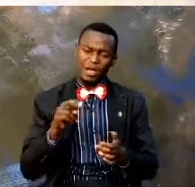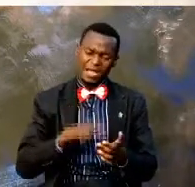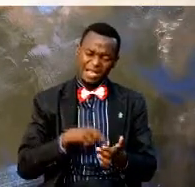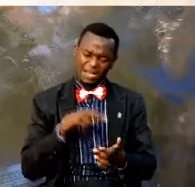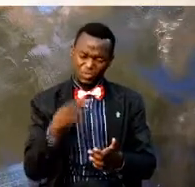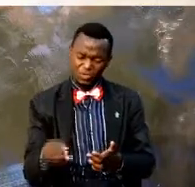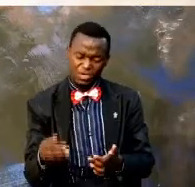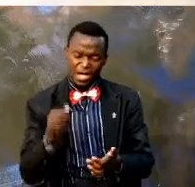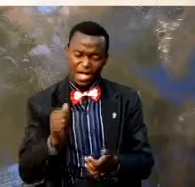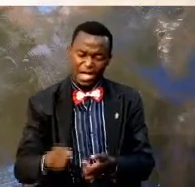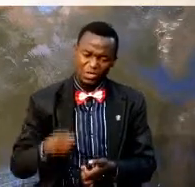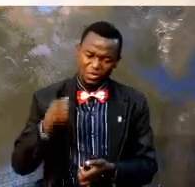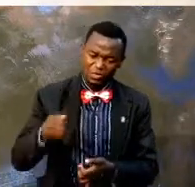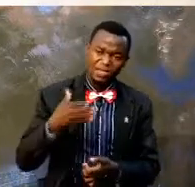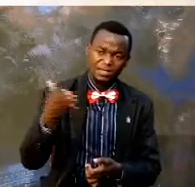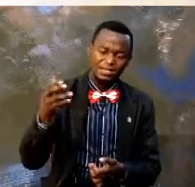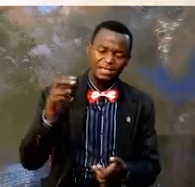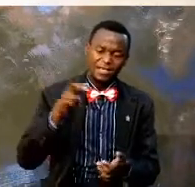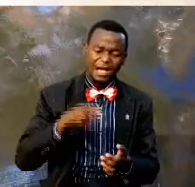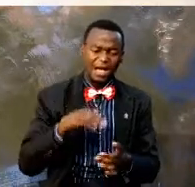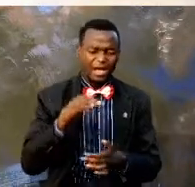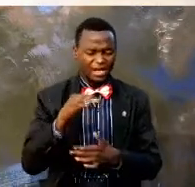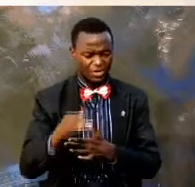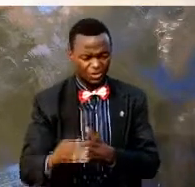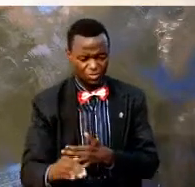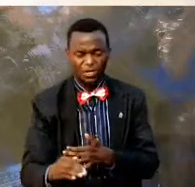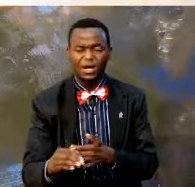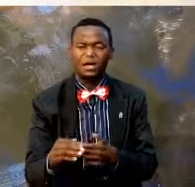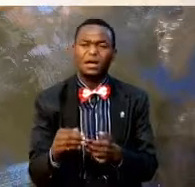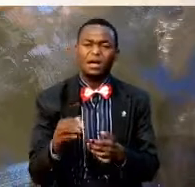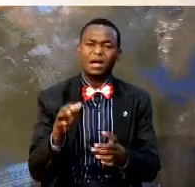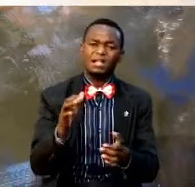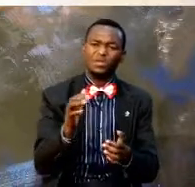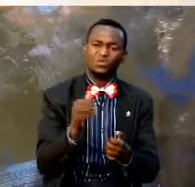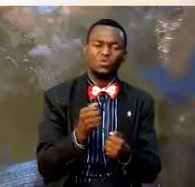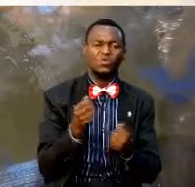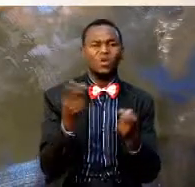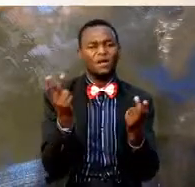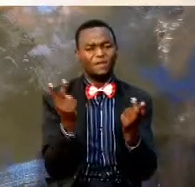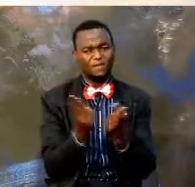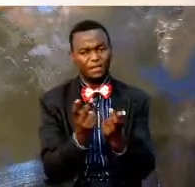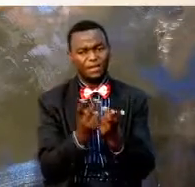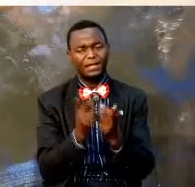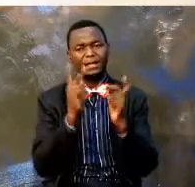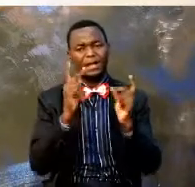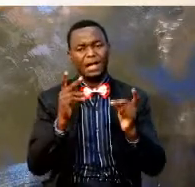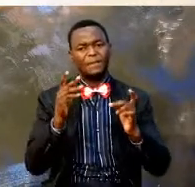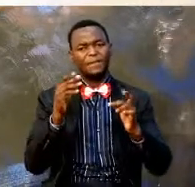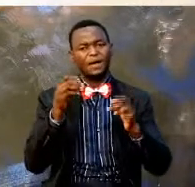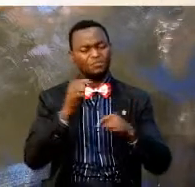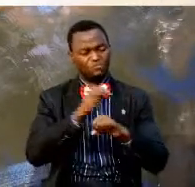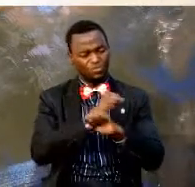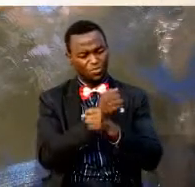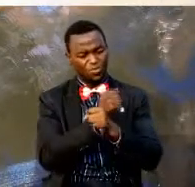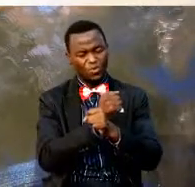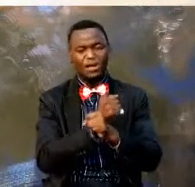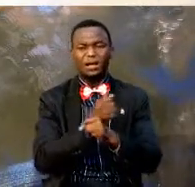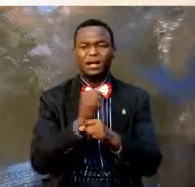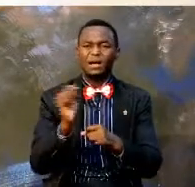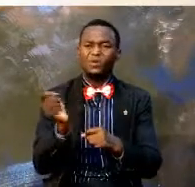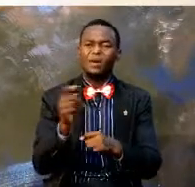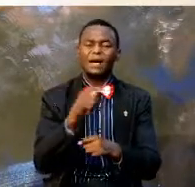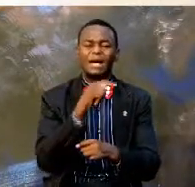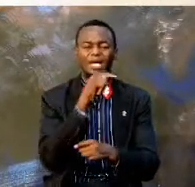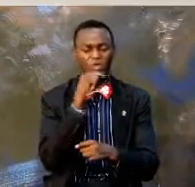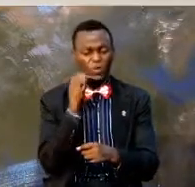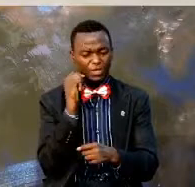nyingine, anateremuka, sio mwanadamu wa kawaida, anatwaa namna ya mtumwa. Kana kwamba itoshe,